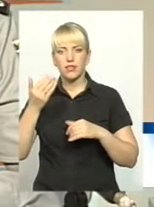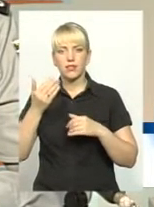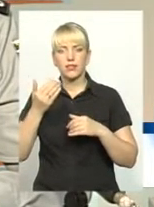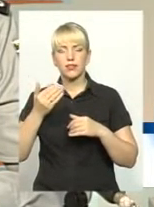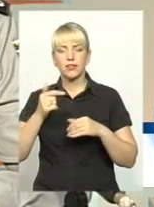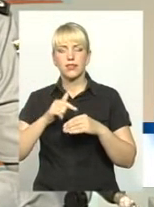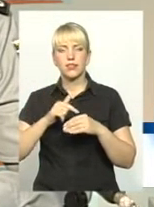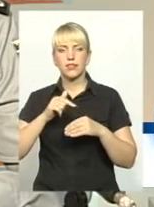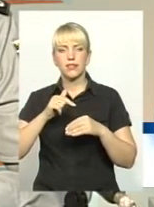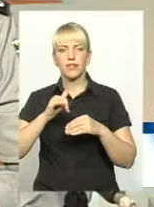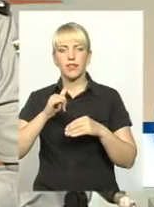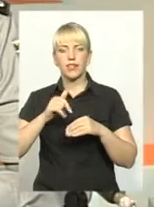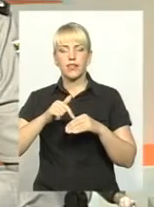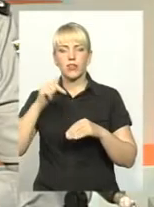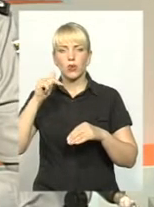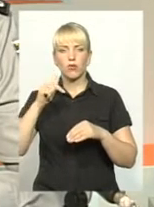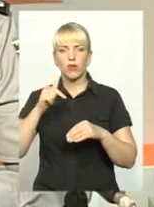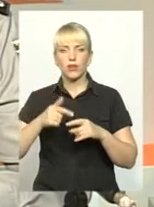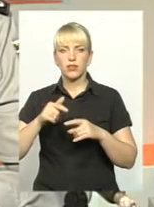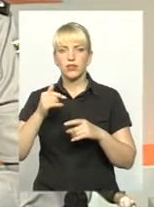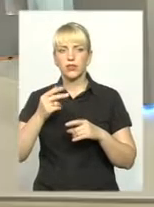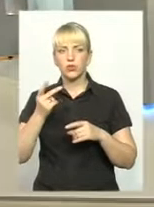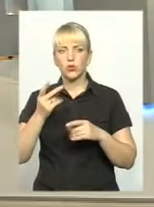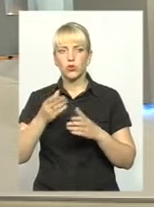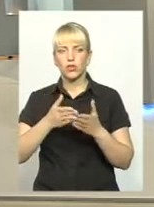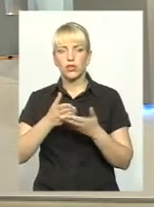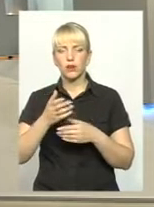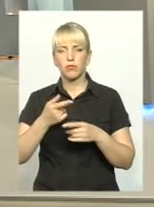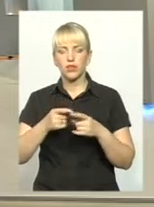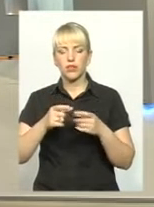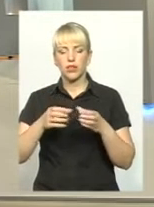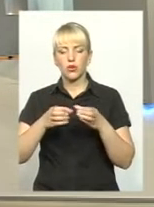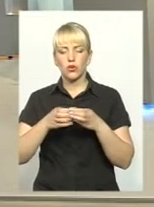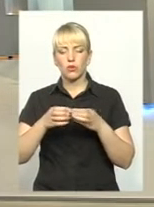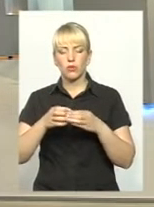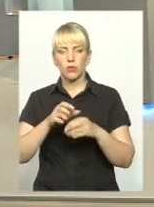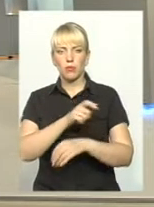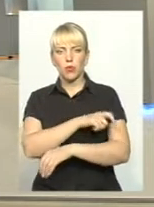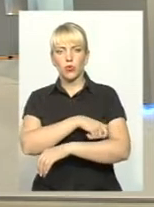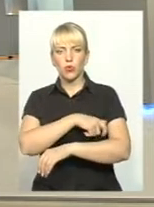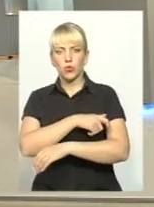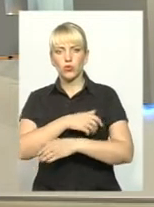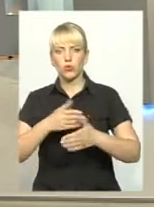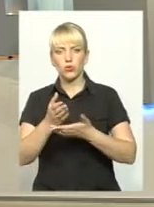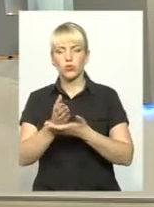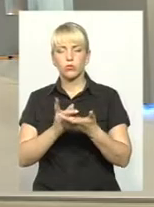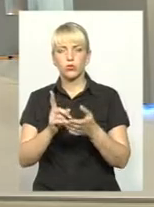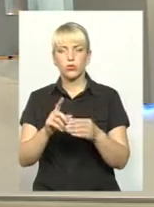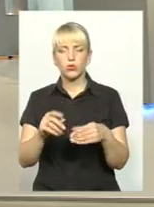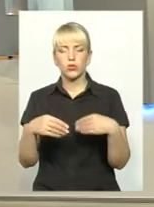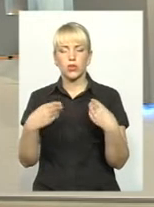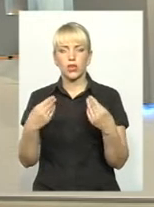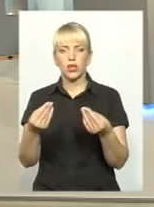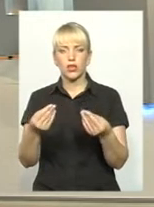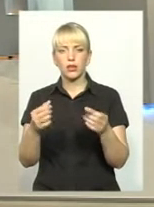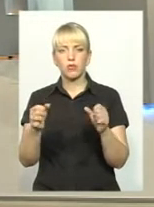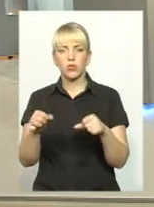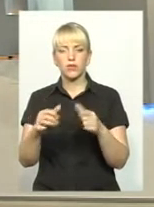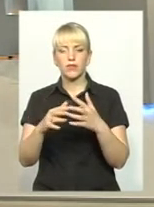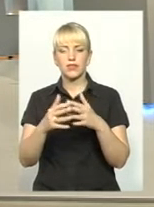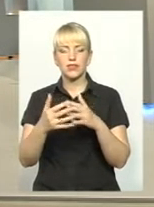швидкість. Другий напрямок – це групи реагування патрульної служби. Також, що дає можливість сьогодні в